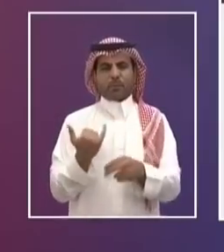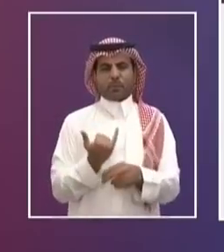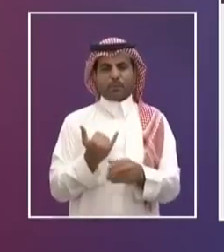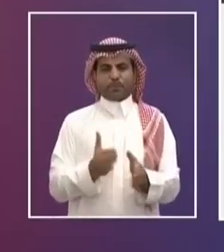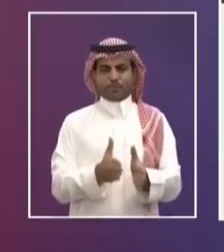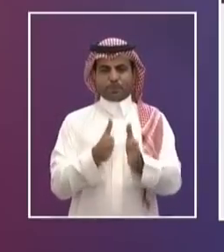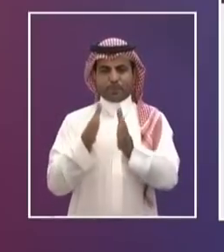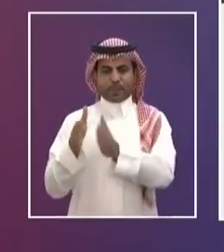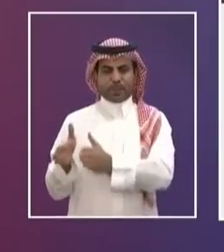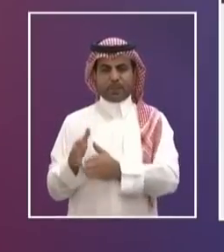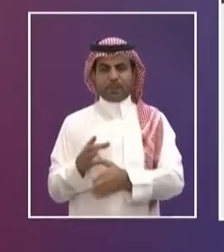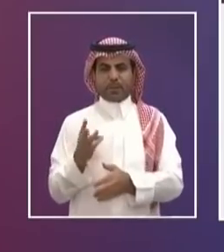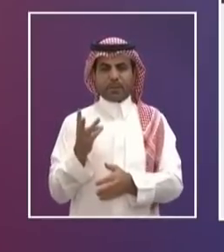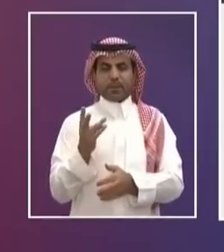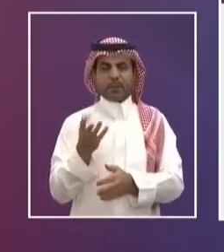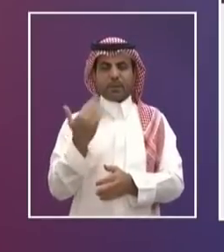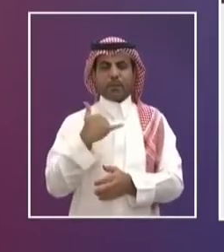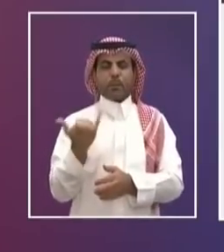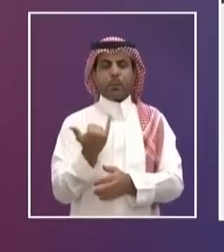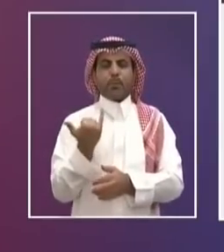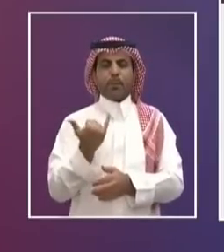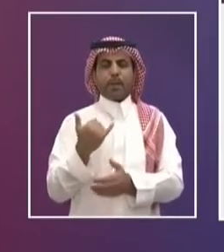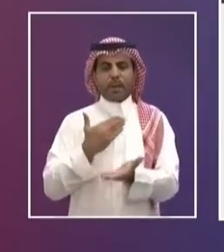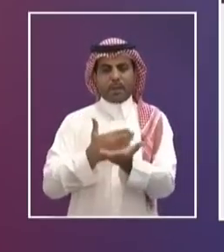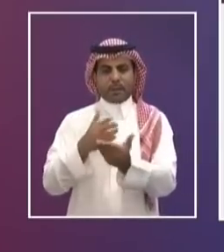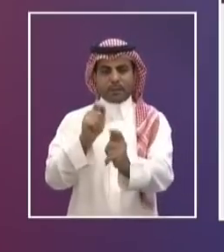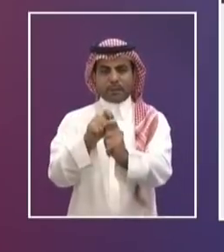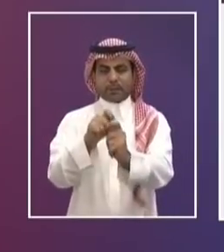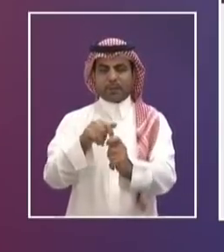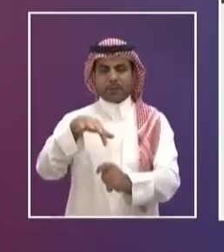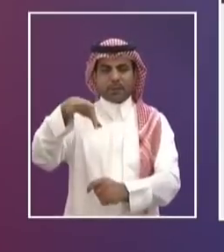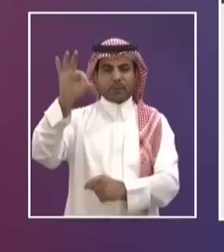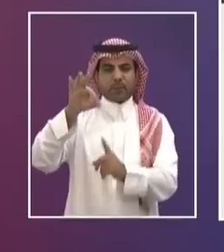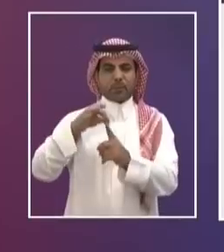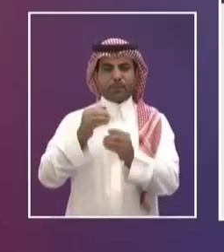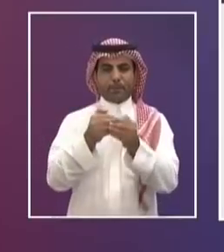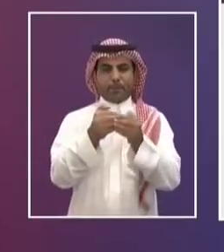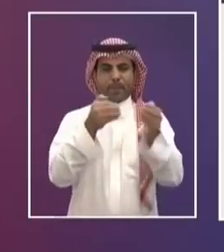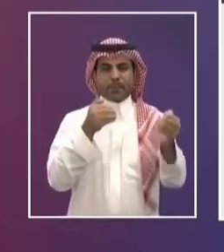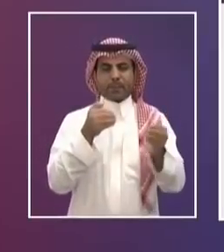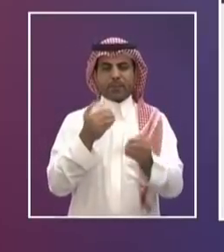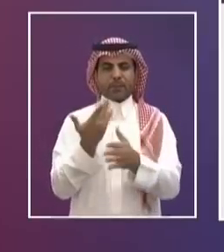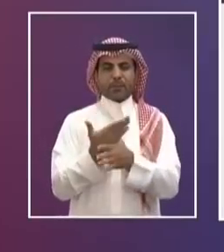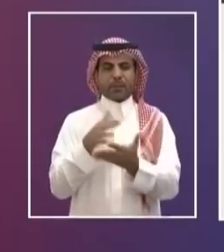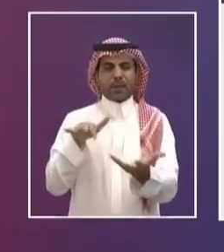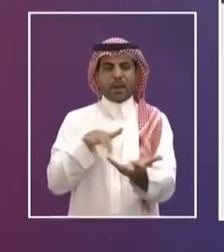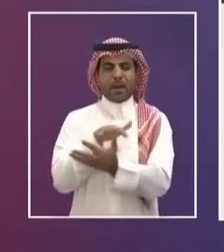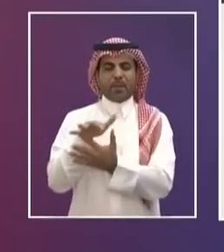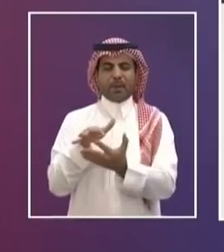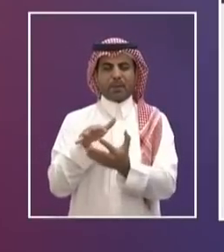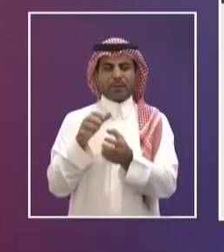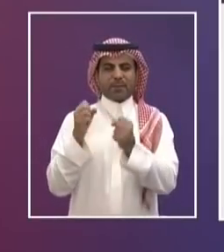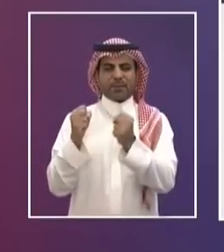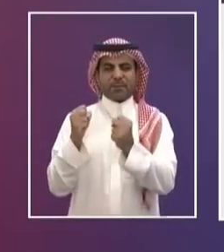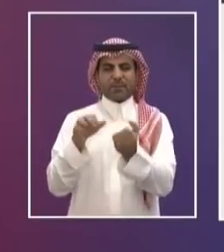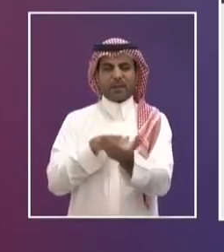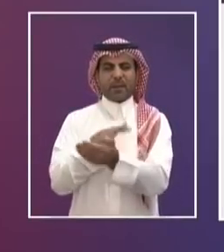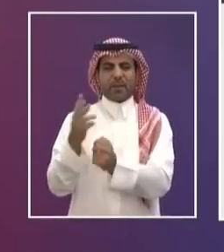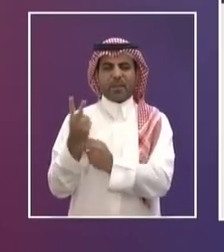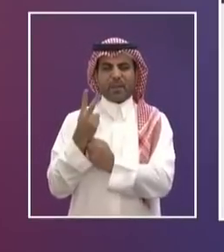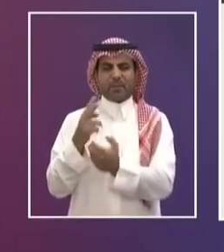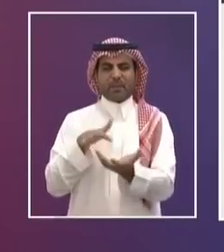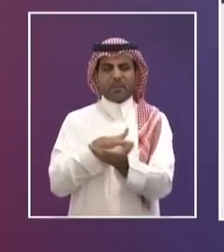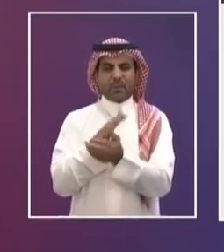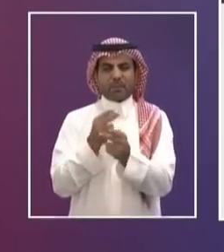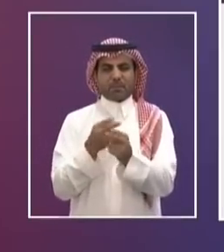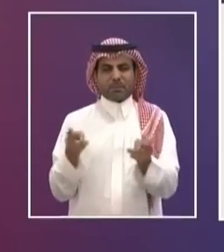دائم. من الأمور أيضا التي ننصح بها أن يبتعدوا عن الأخبار أو الشائعات التي